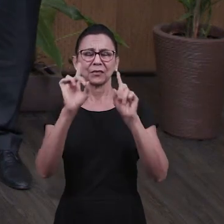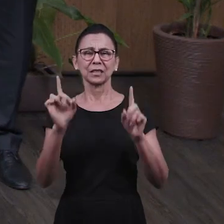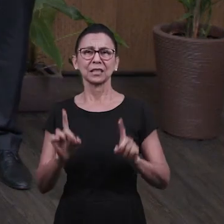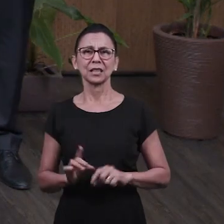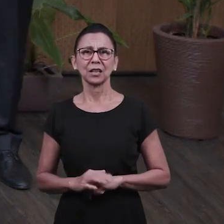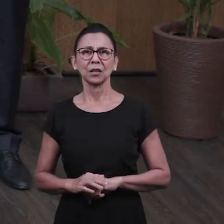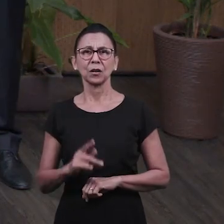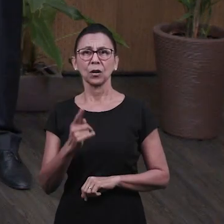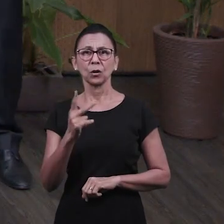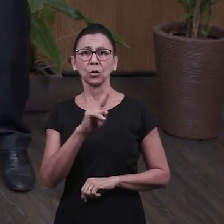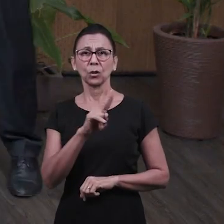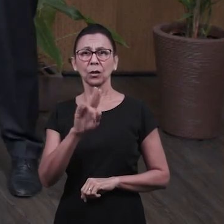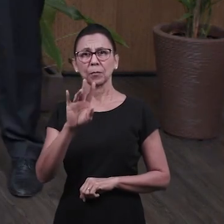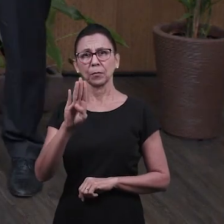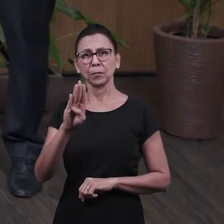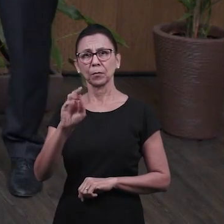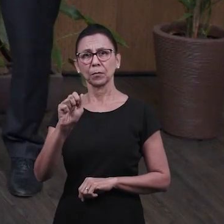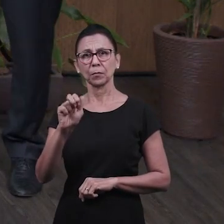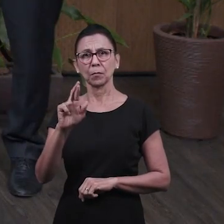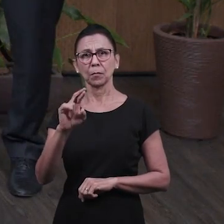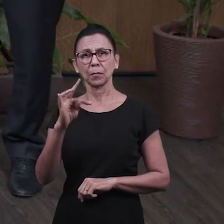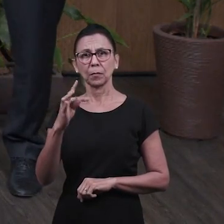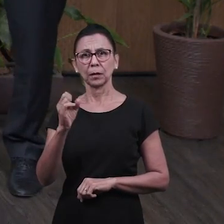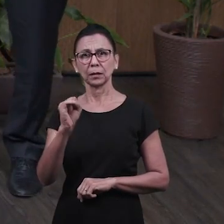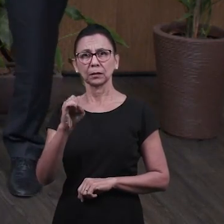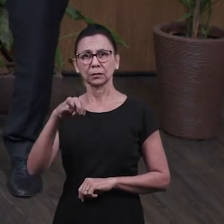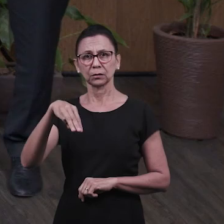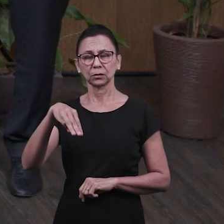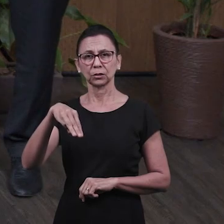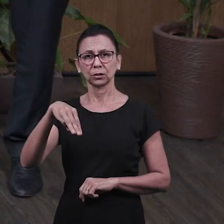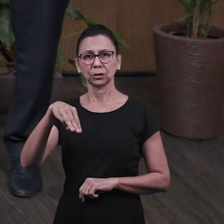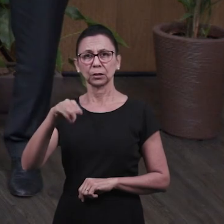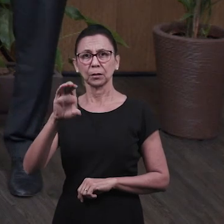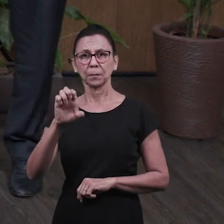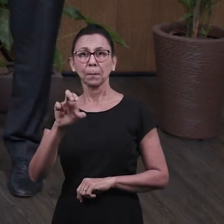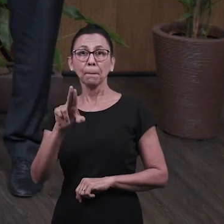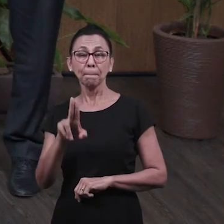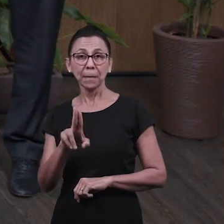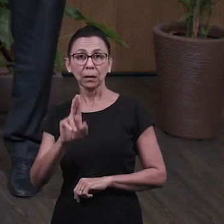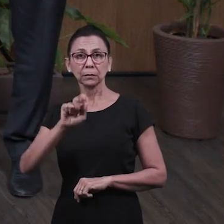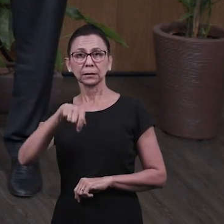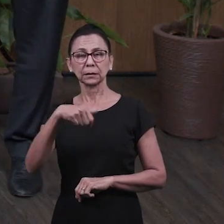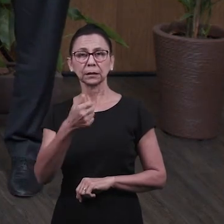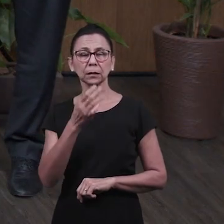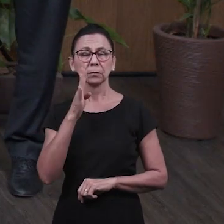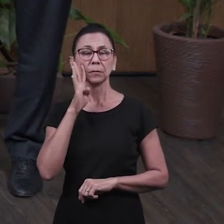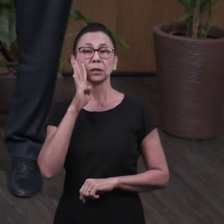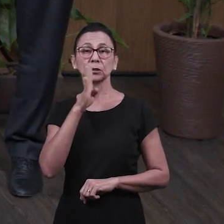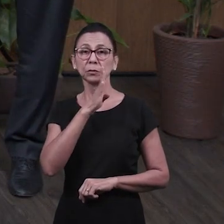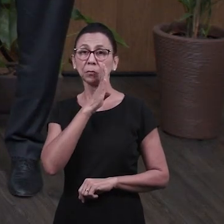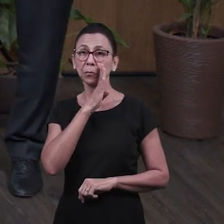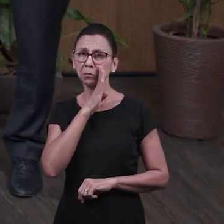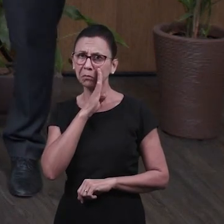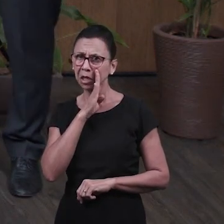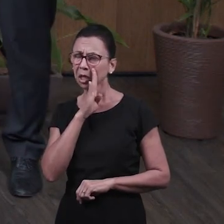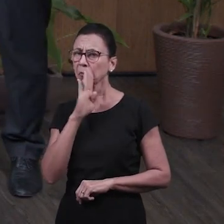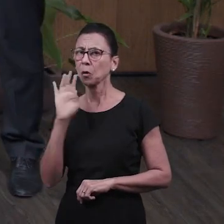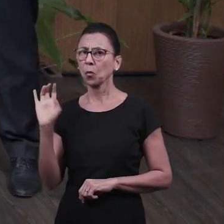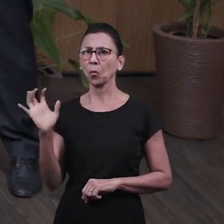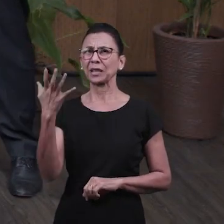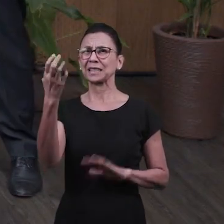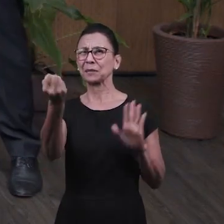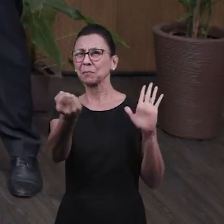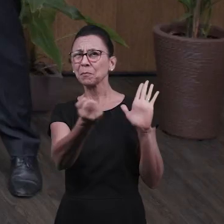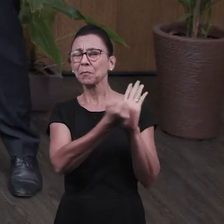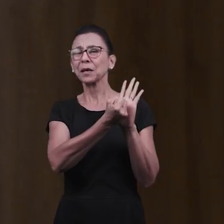avait une déficience. Il s'appelait Bartimée. Et ce qui s'est passé, Daniel, c'était très marquant